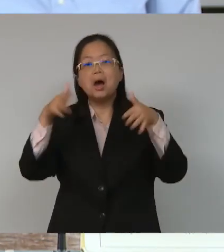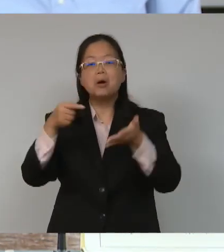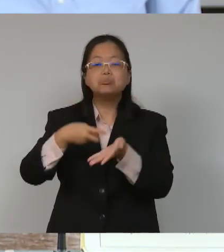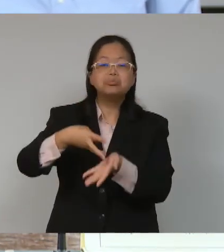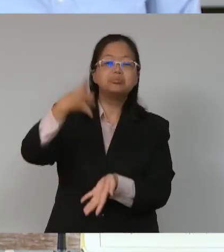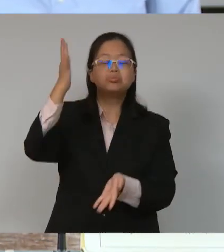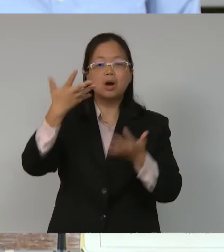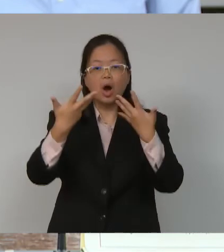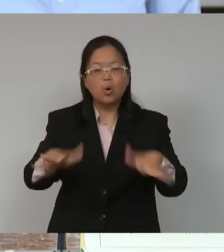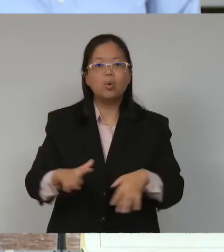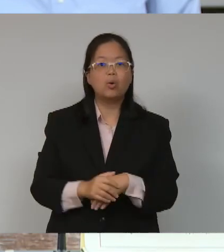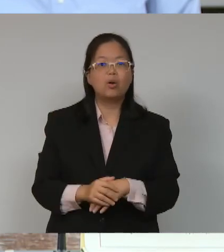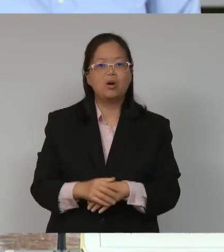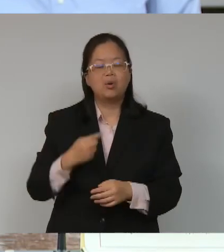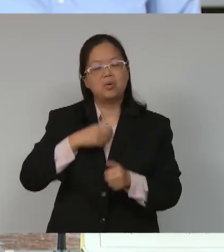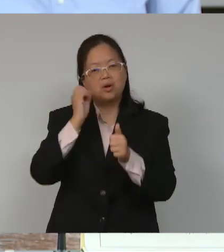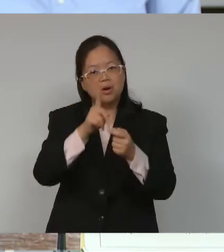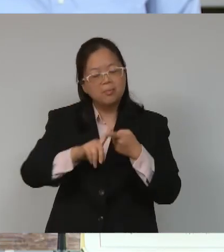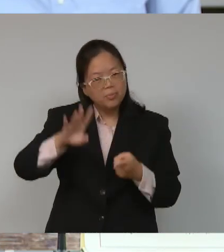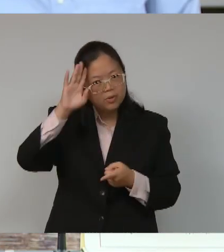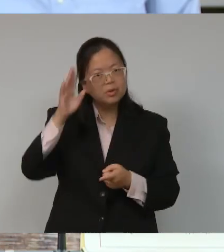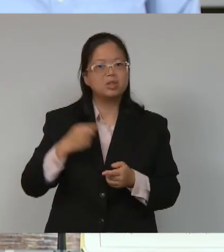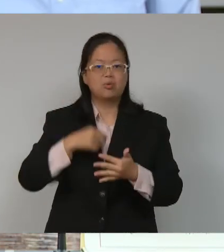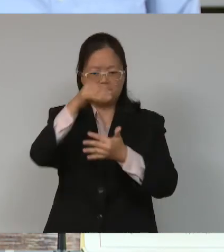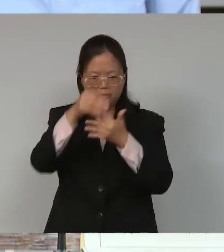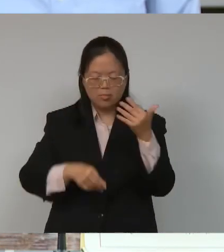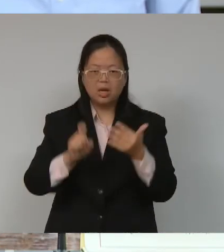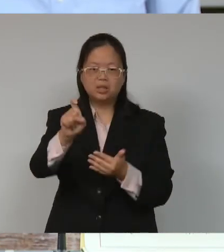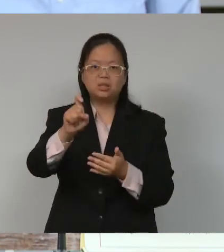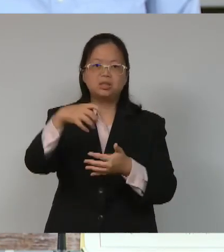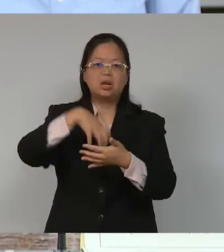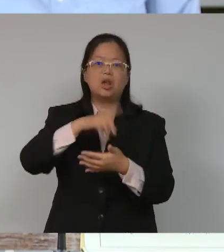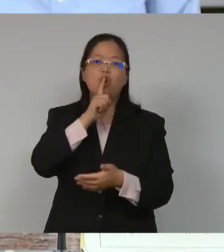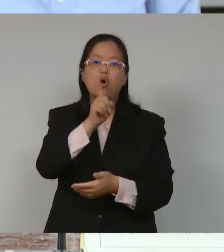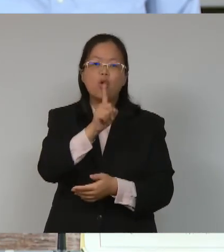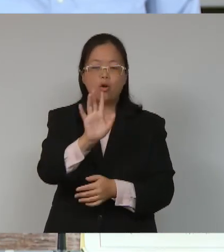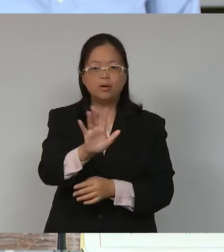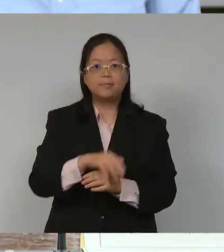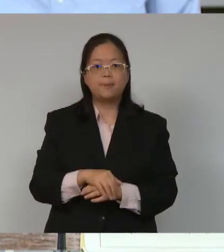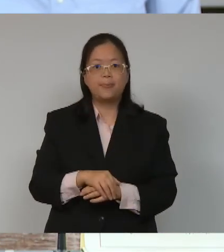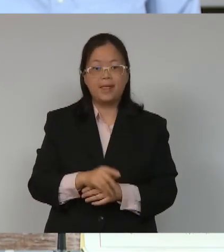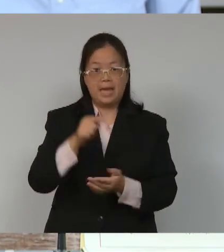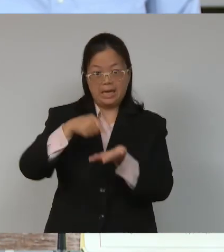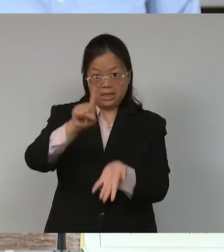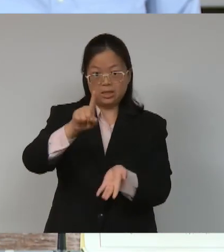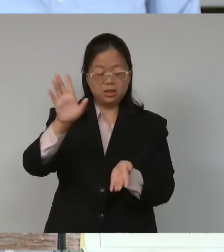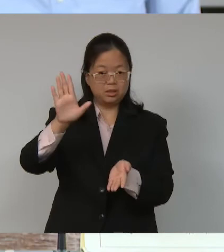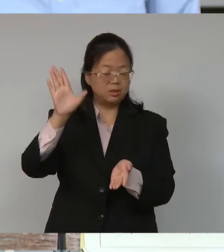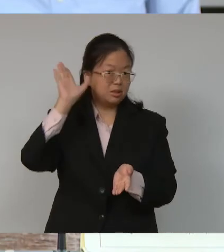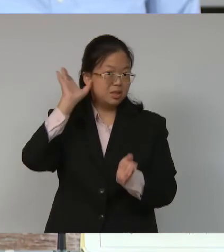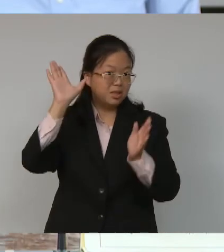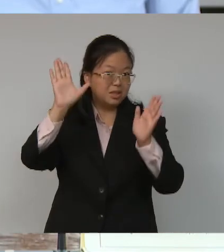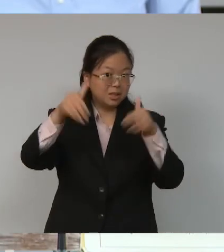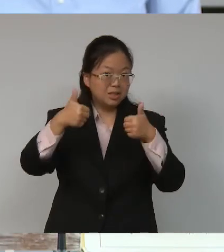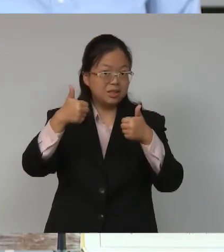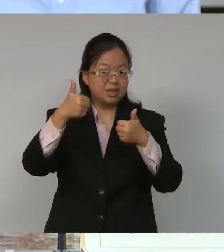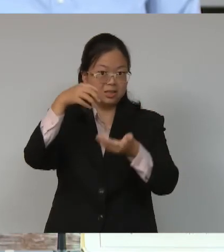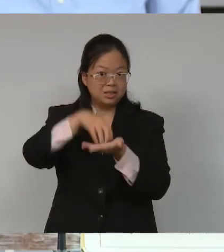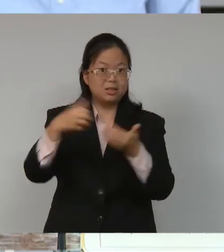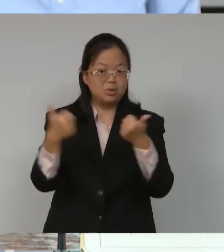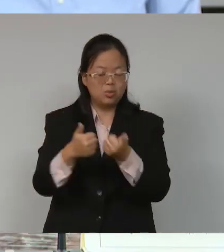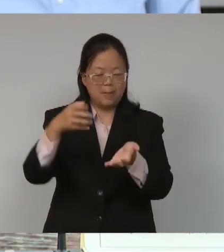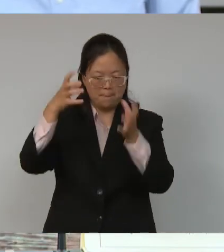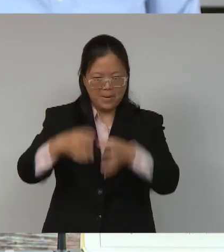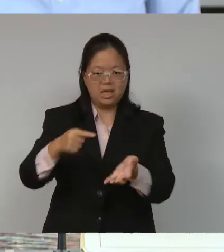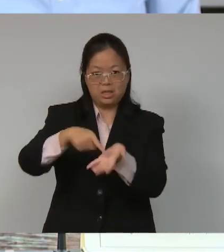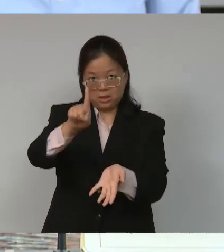我们这个公投法第十条其实规定很清楚哦，就是一次听证而已啦哦。那听证完之后，